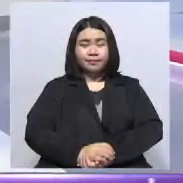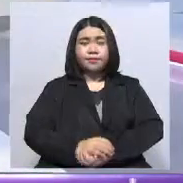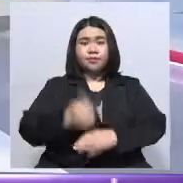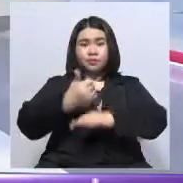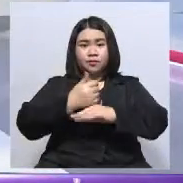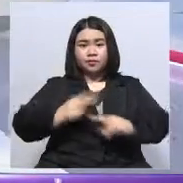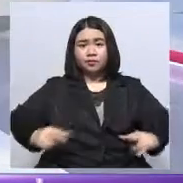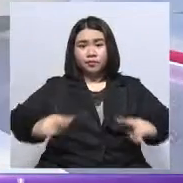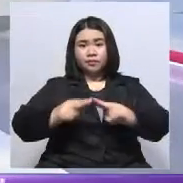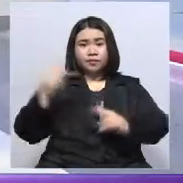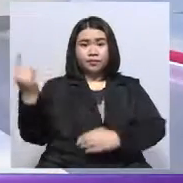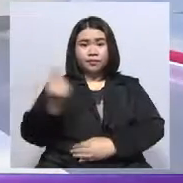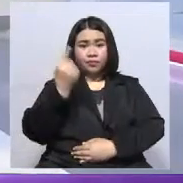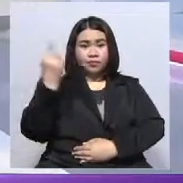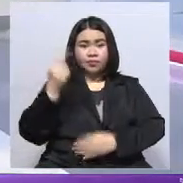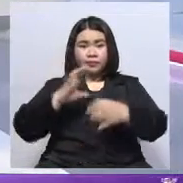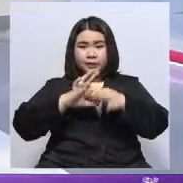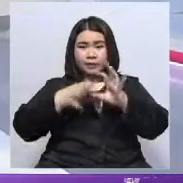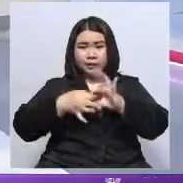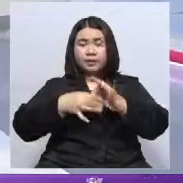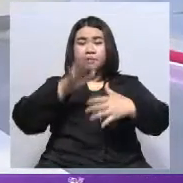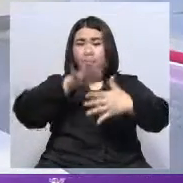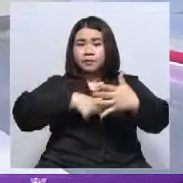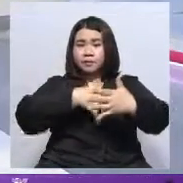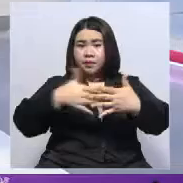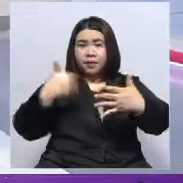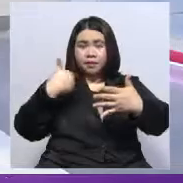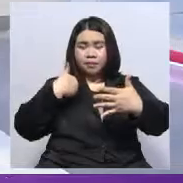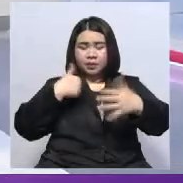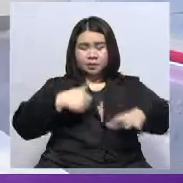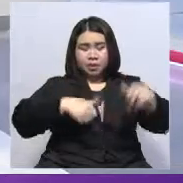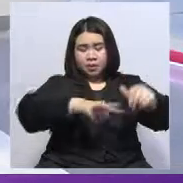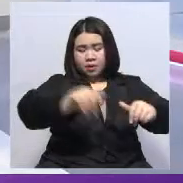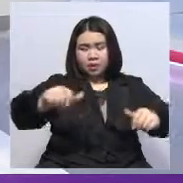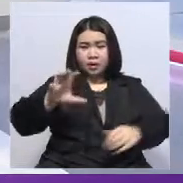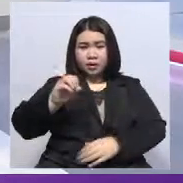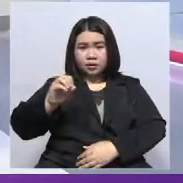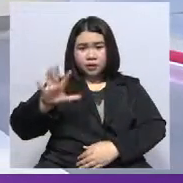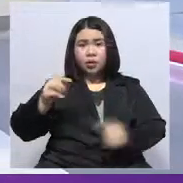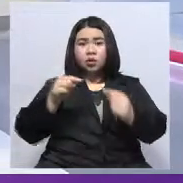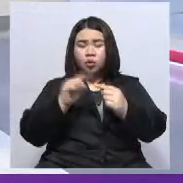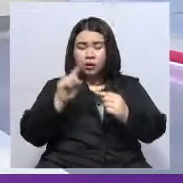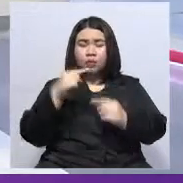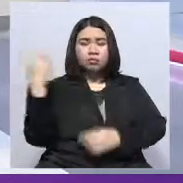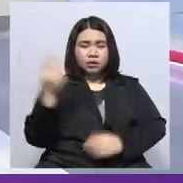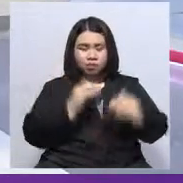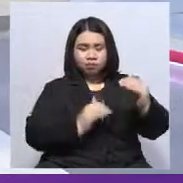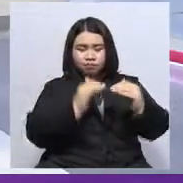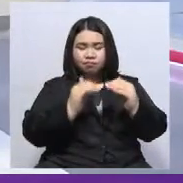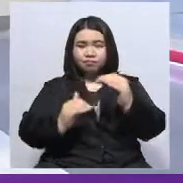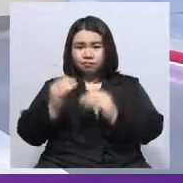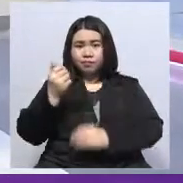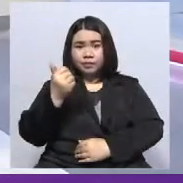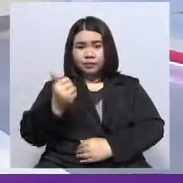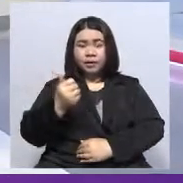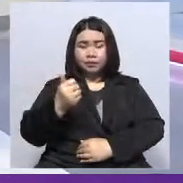รัฐมนตรีว่าการกระทรวงการท่องเที่ยวและกีฬาเผยนโยบายส่งเสริมการท่องเที่ยว55เมืองค่ะสามารถลดความเหลื่อมล้ำภาคได้ประชาชนภ